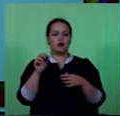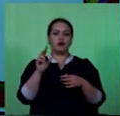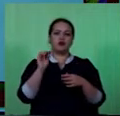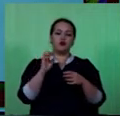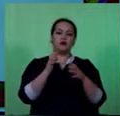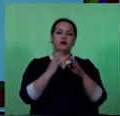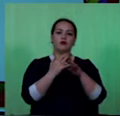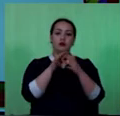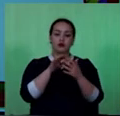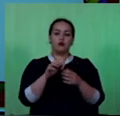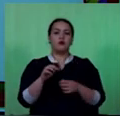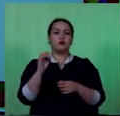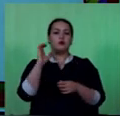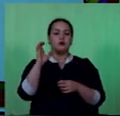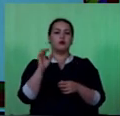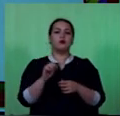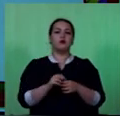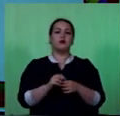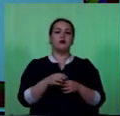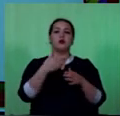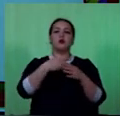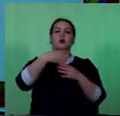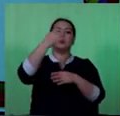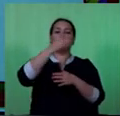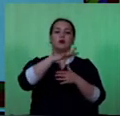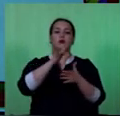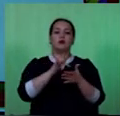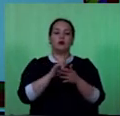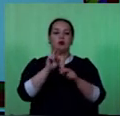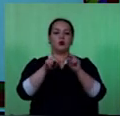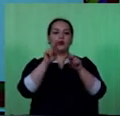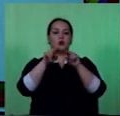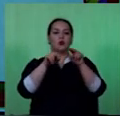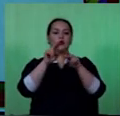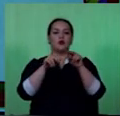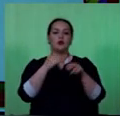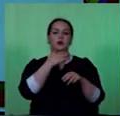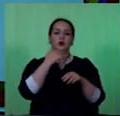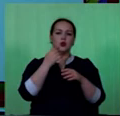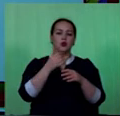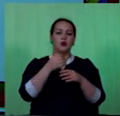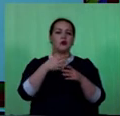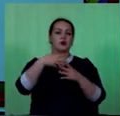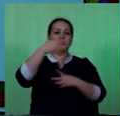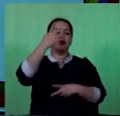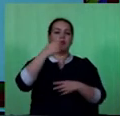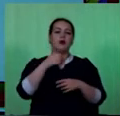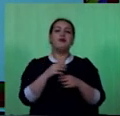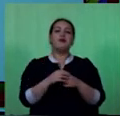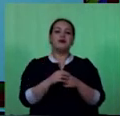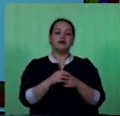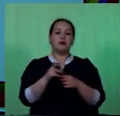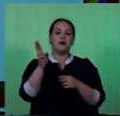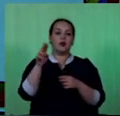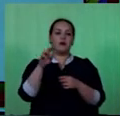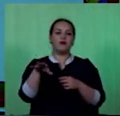вариант ответа c здания в городах строится нога этажными вариант ответа d